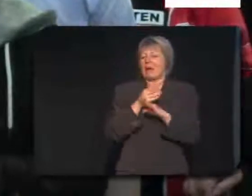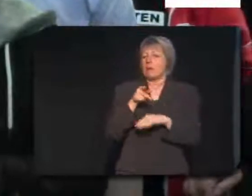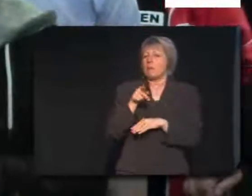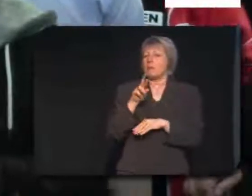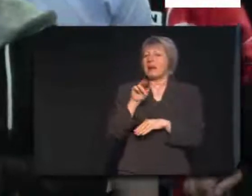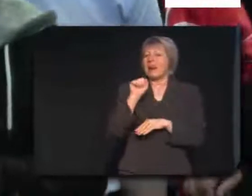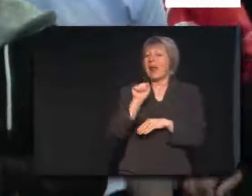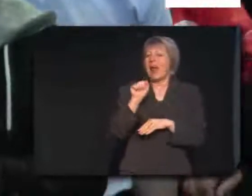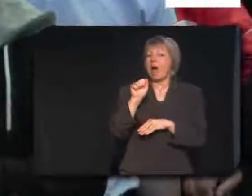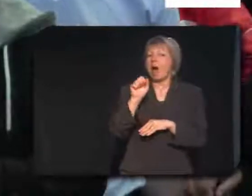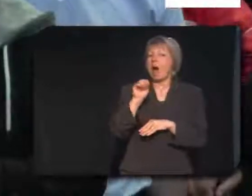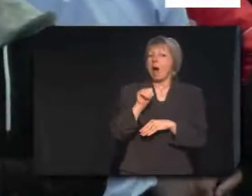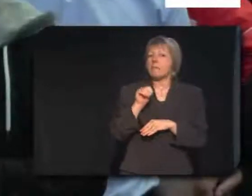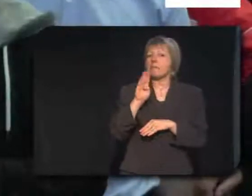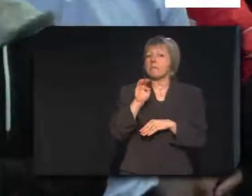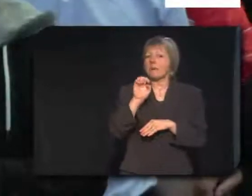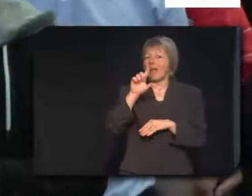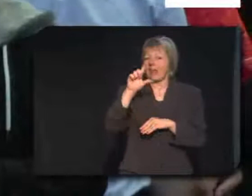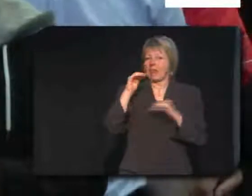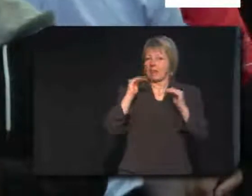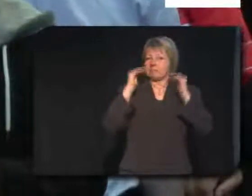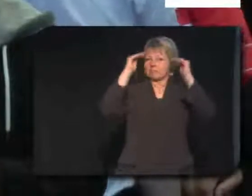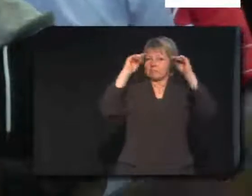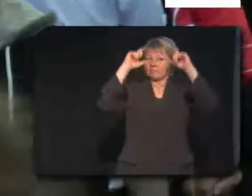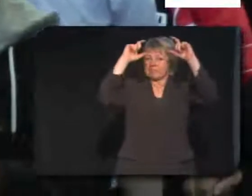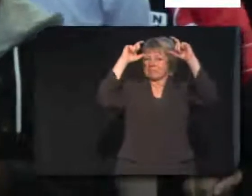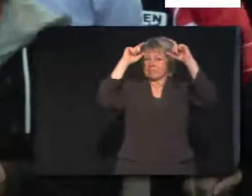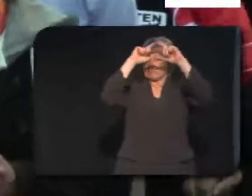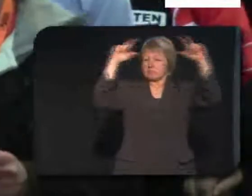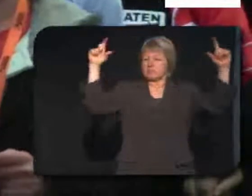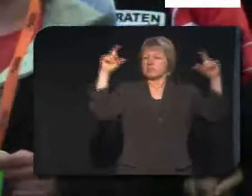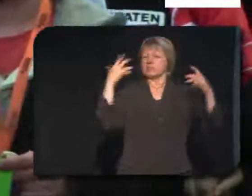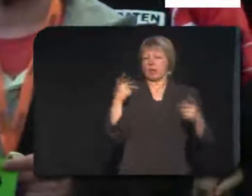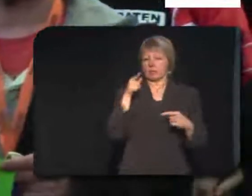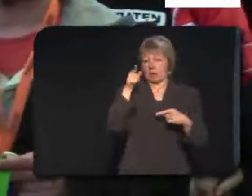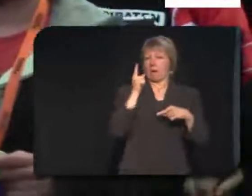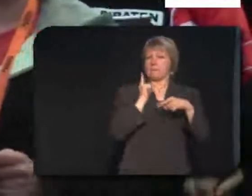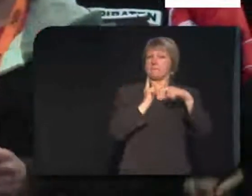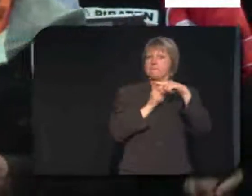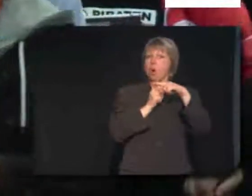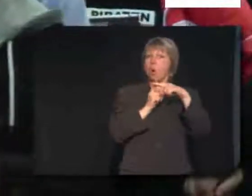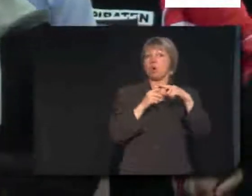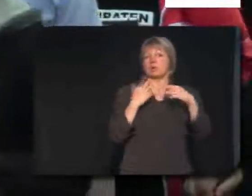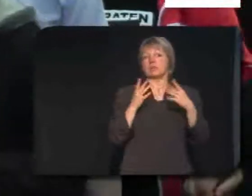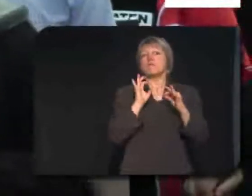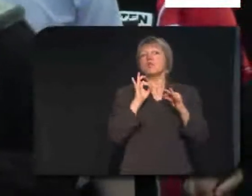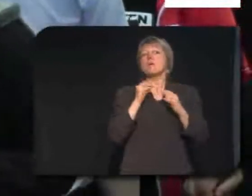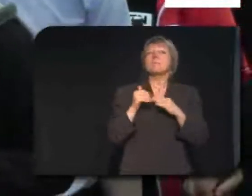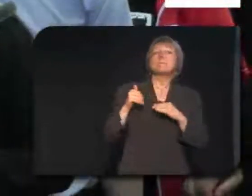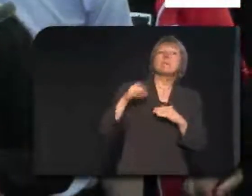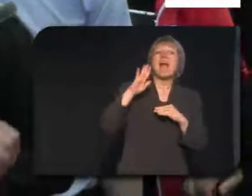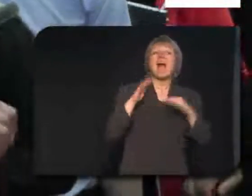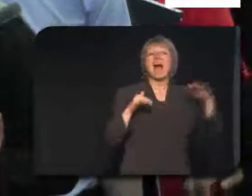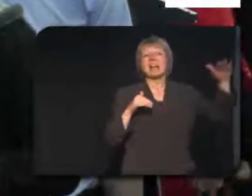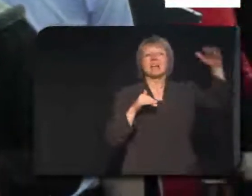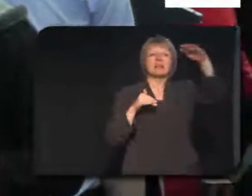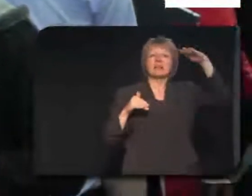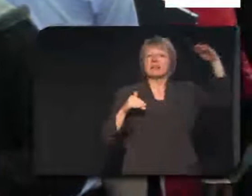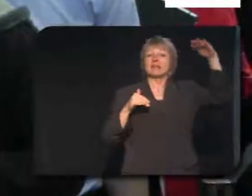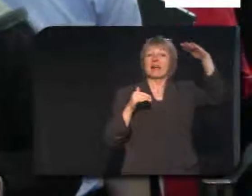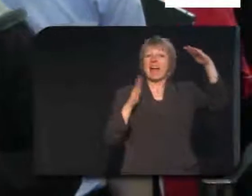setzen wir uns positiv mit der EU auseinander wir sagen dass wir für mehr supranationale Entscheidungen sind also